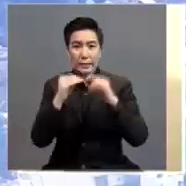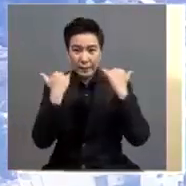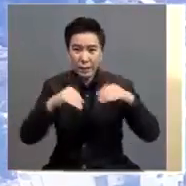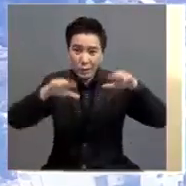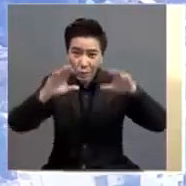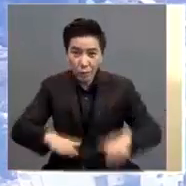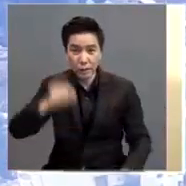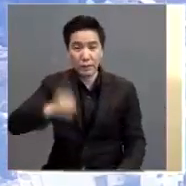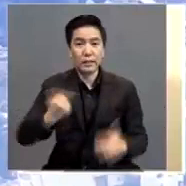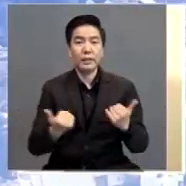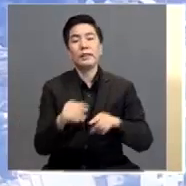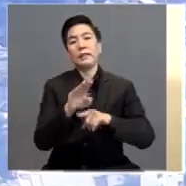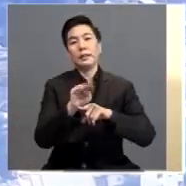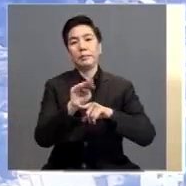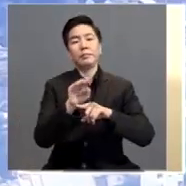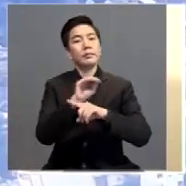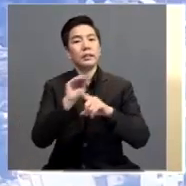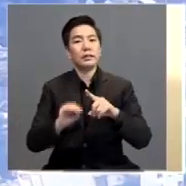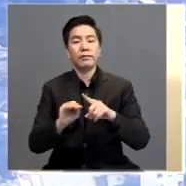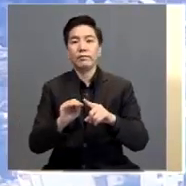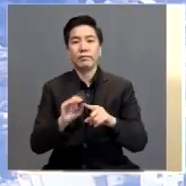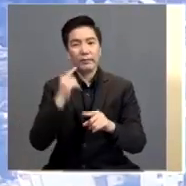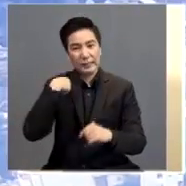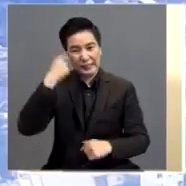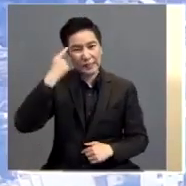เปอร์เซ็นต์ถึงจะได้ผลนี่เราลดลงโดยเฉลี่ยประมาณ40เศษเศษเปอร์เซ็นต์เท่านั้นซึ่งเราไม่สามารถที่จะลดกราฟของการแพร่ระบาดตรงนี้ได้ต้องเป็นประเด็นที่ทางทางพี่น้องประชาชนคงต้องมาร่วมตรงนี้ด้วยกันนะครับอ่า